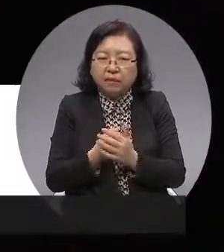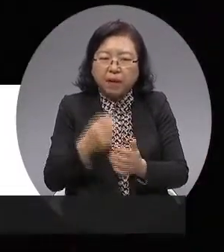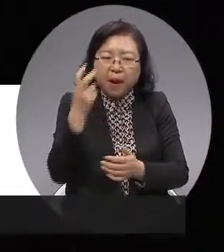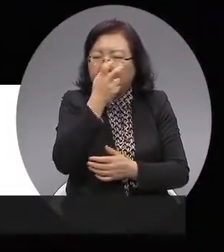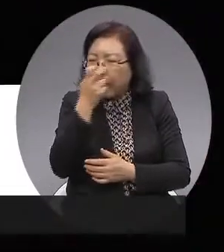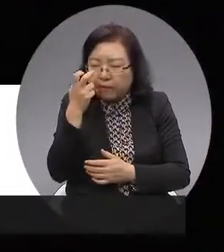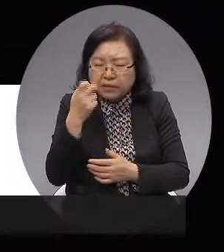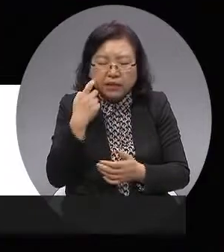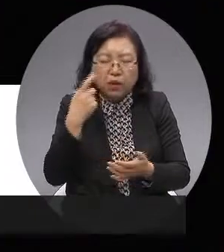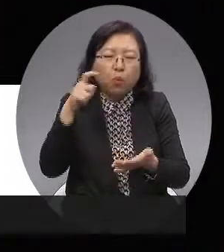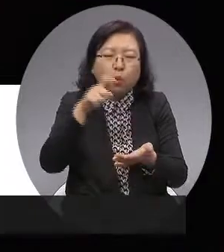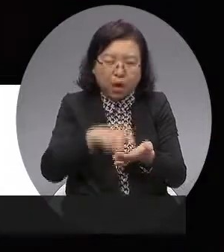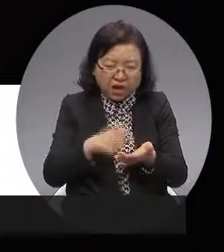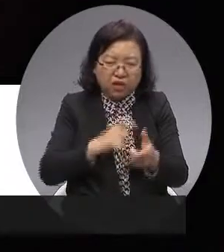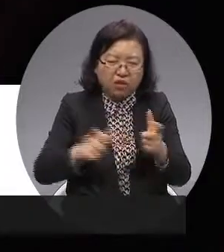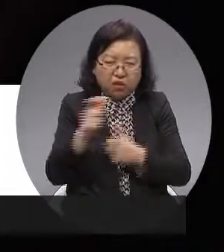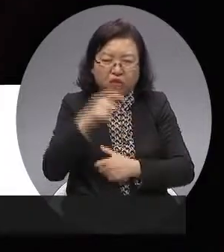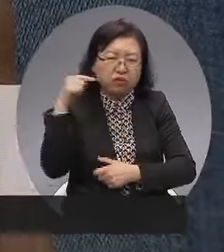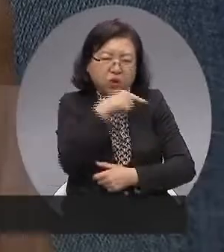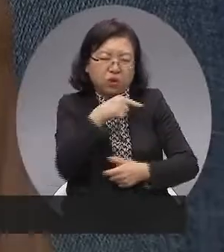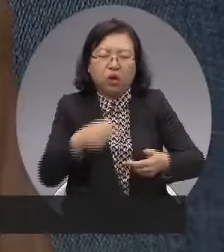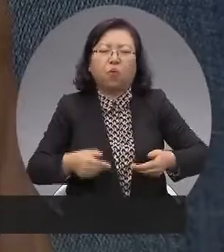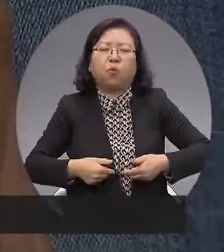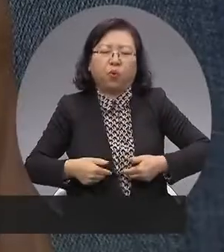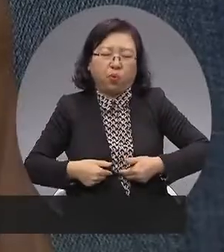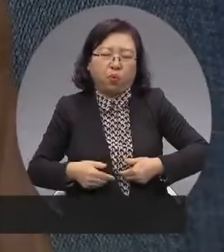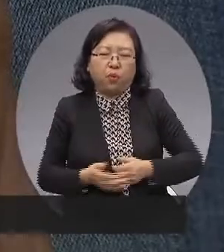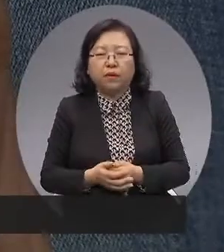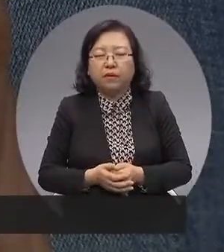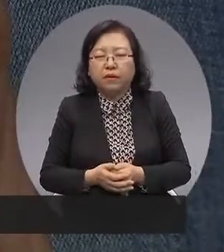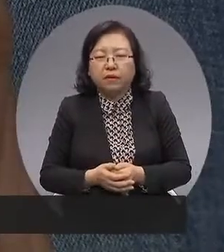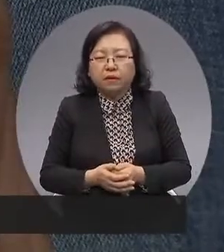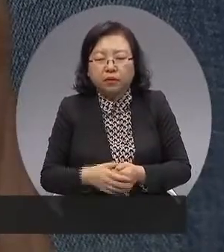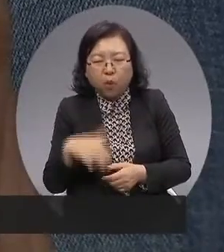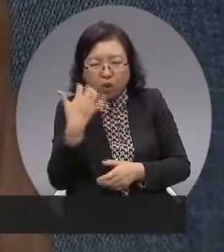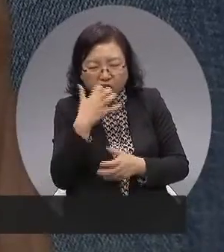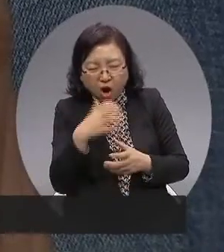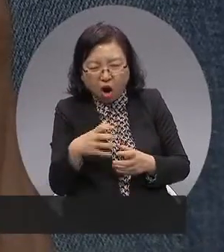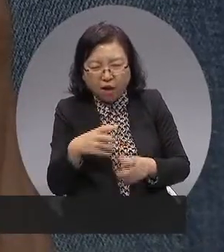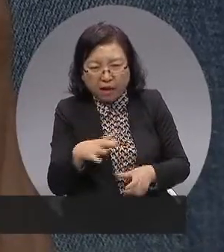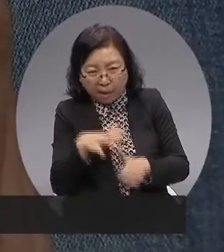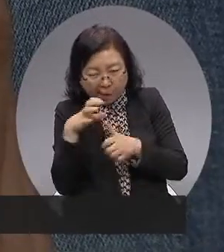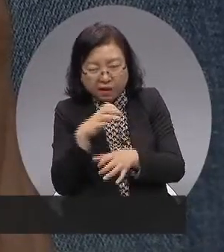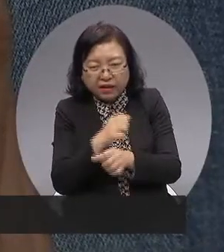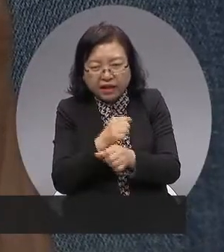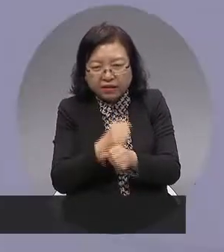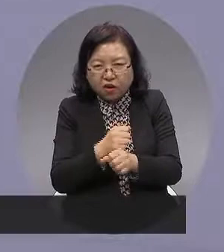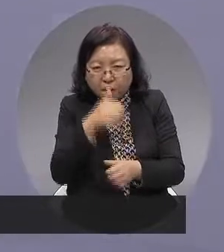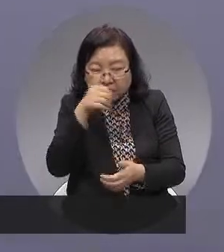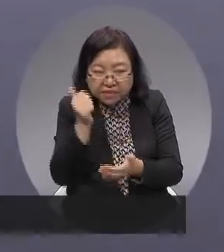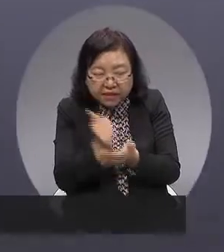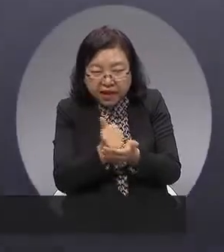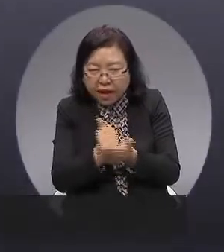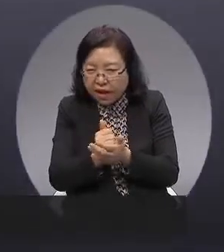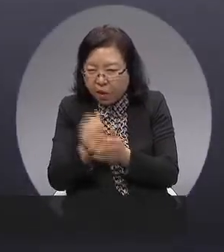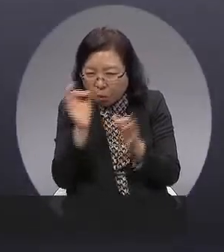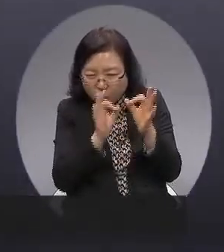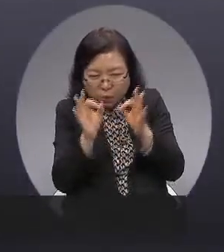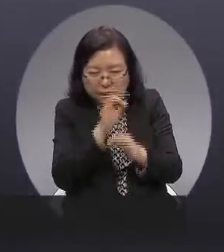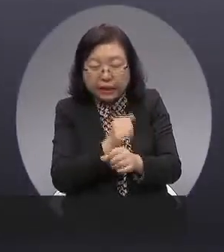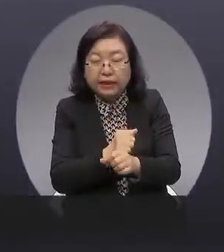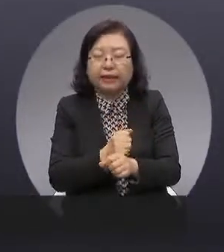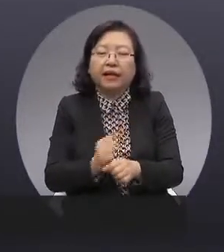이런 것들이 강화되는 수밖에 없어요. 주로 조건 만남을 미끼로 범행 대상을 물색하는데 실제로 랜덤 채팅